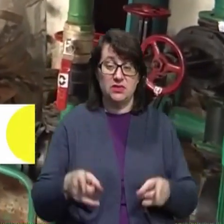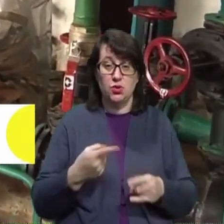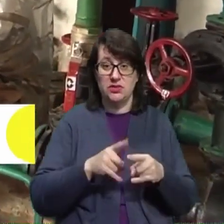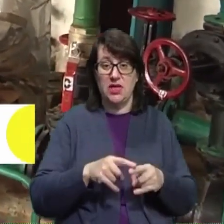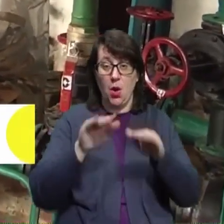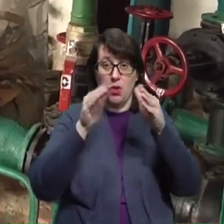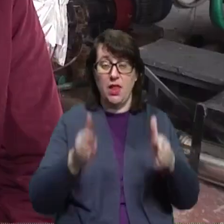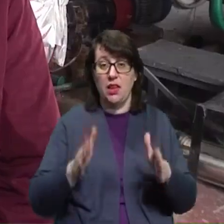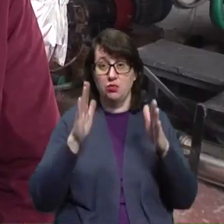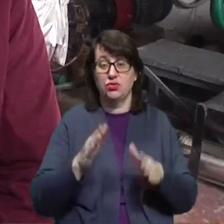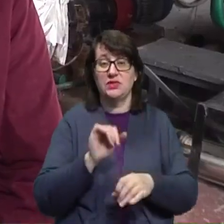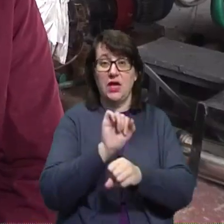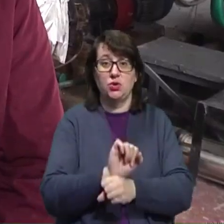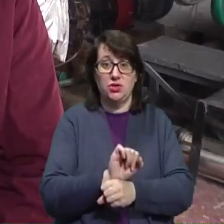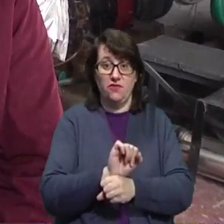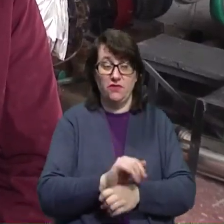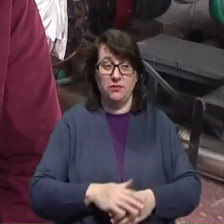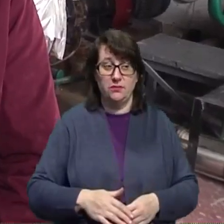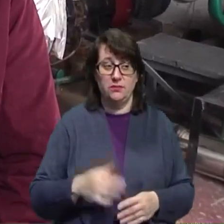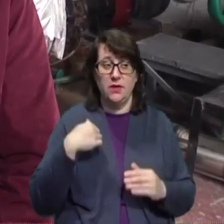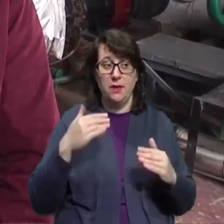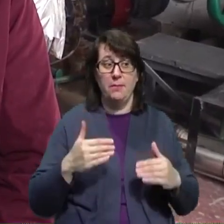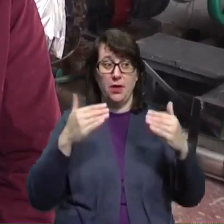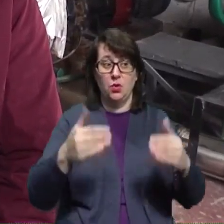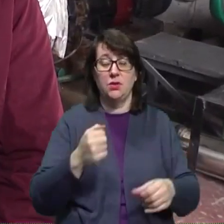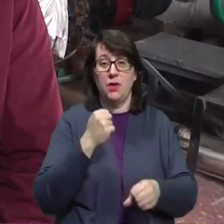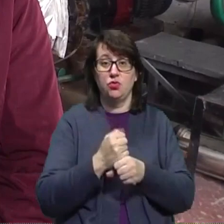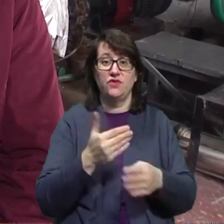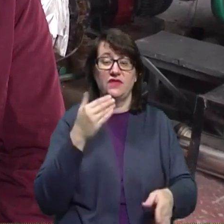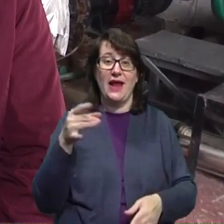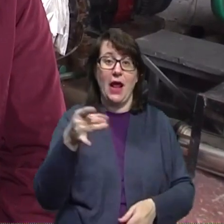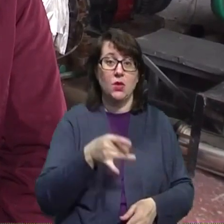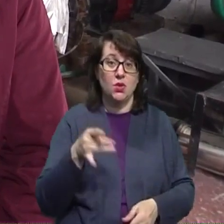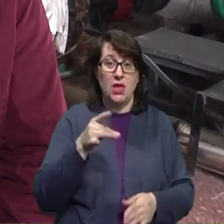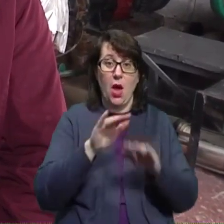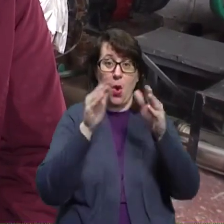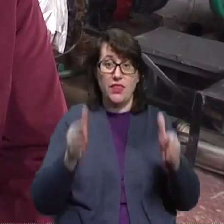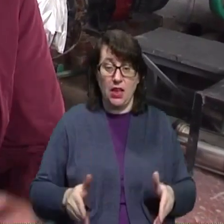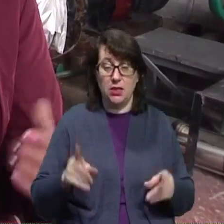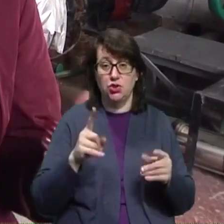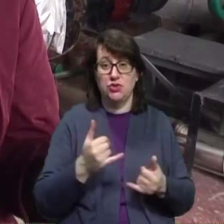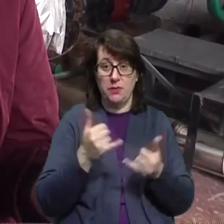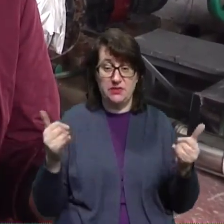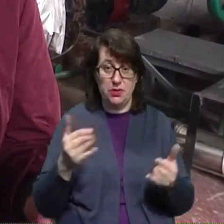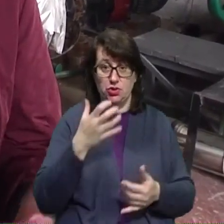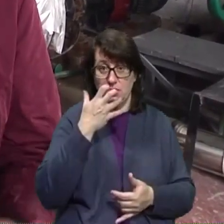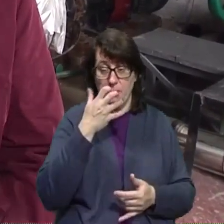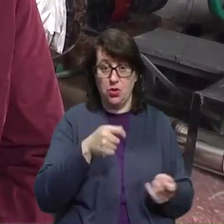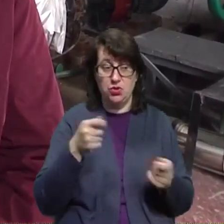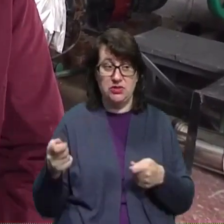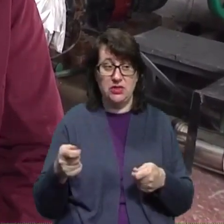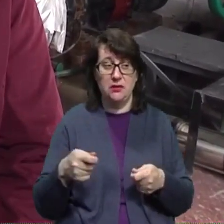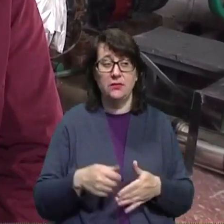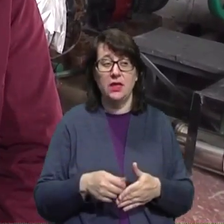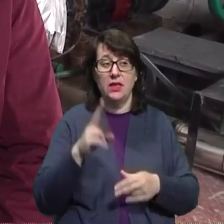буде законсервована. Ми переходимо на роботу від районної котельні, яка забезпечує подачу теплоносія на